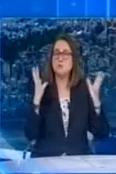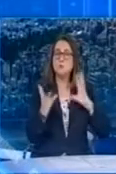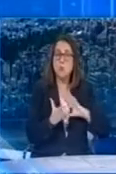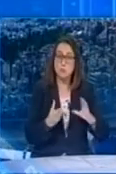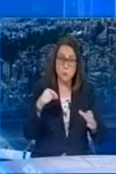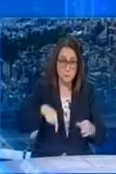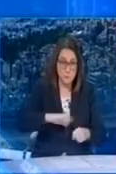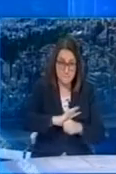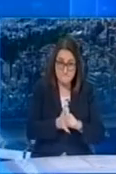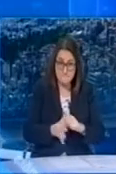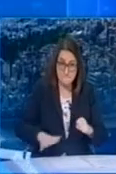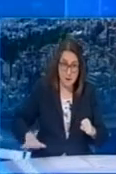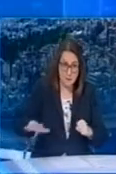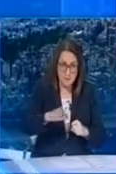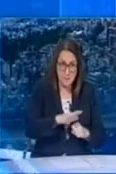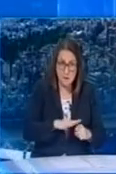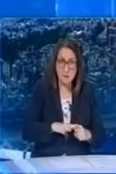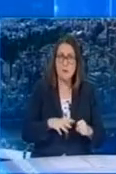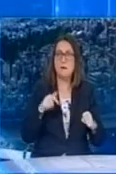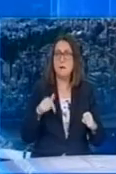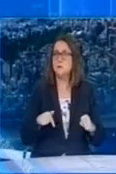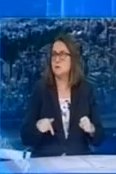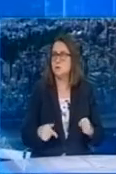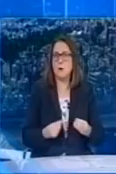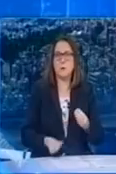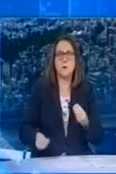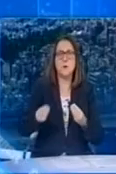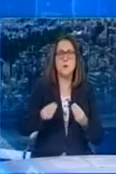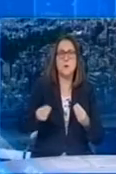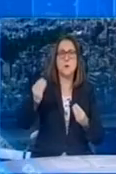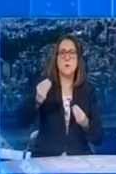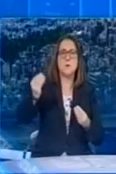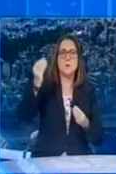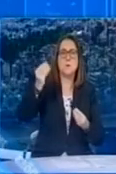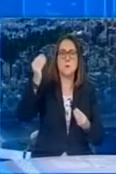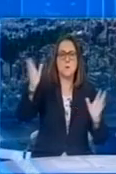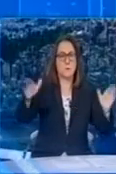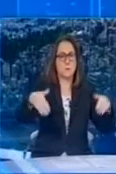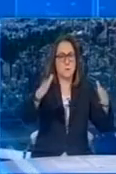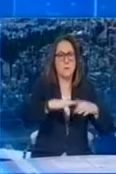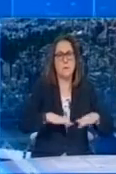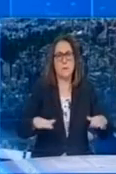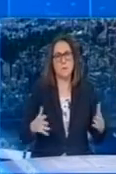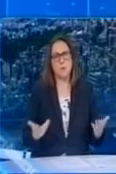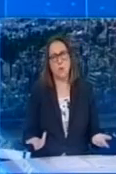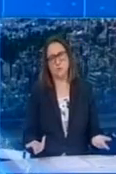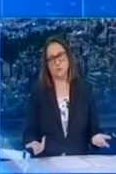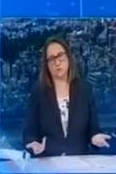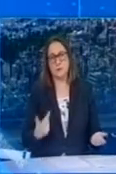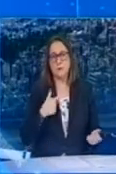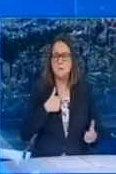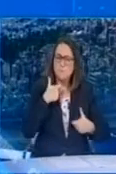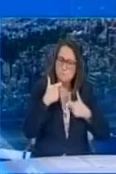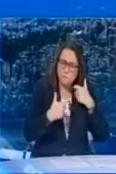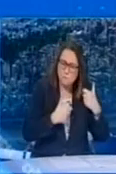των μαθητών ανά τάξη. Εμείς φωνάζαμε, προτείναμε, αυξήστε τις δαπάνες, προχωρήστε